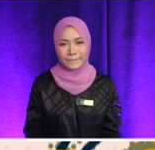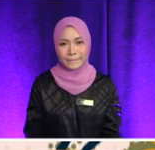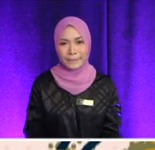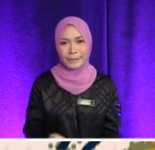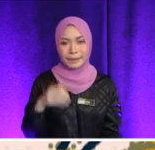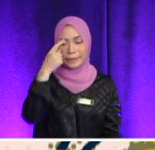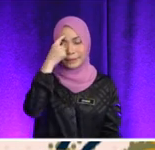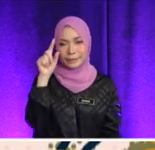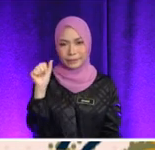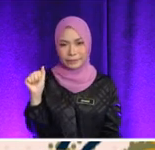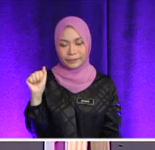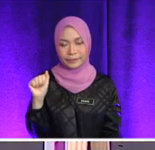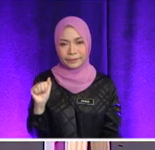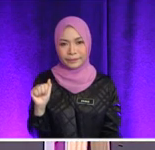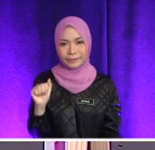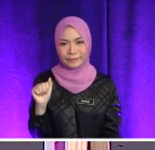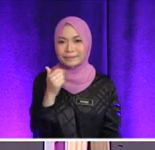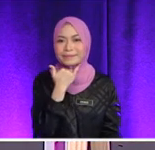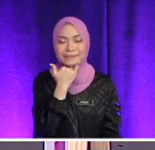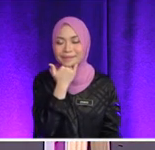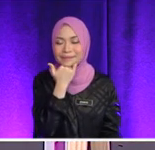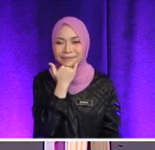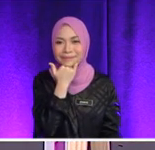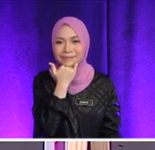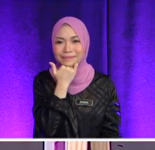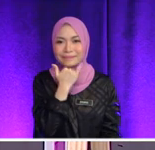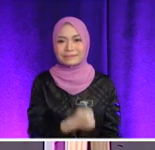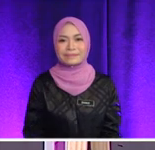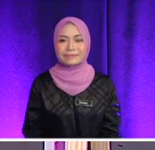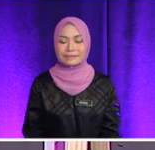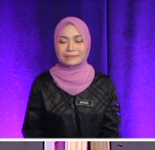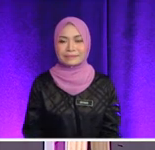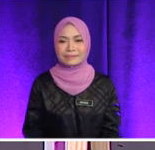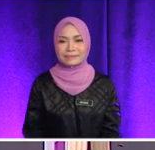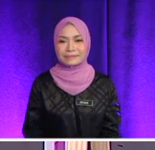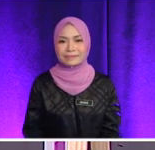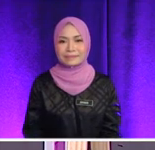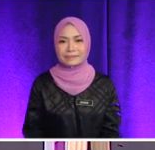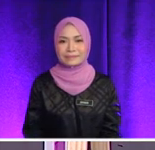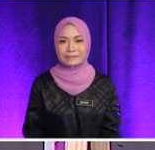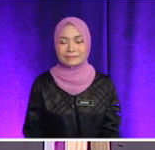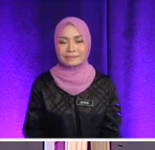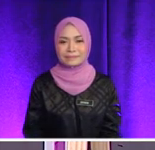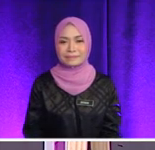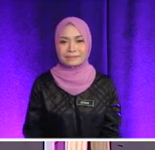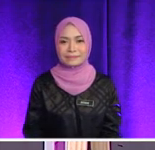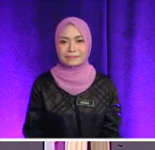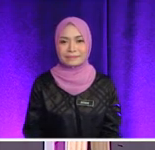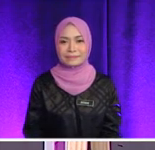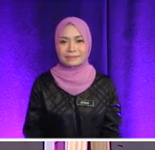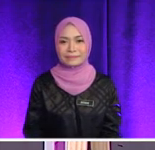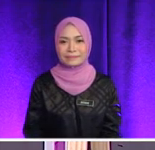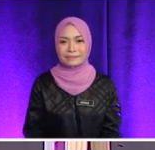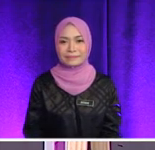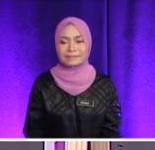memang salah lah sebabnya kalau bentuk fakta kita tahu itu adalah untuk